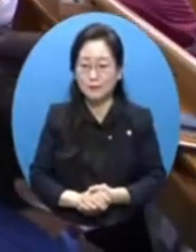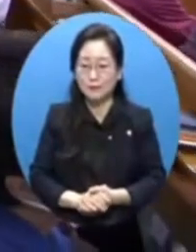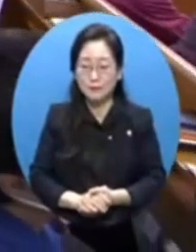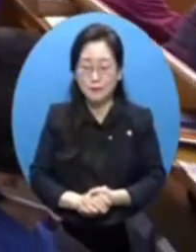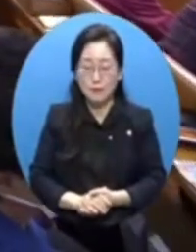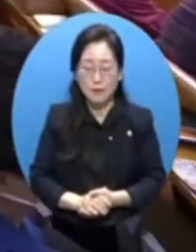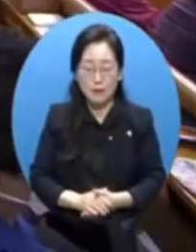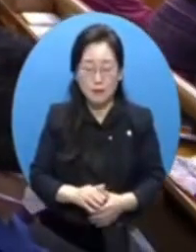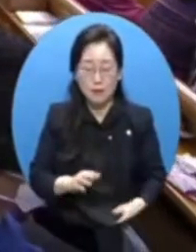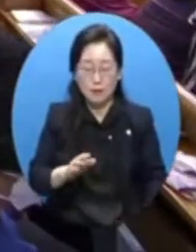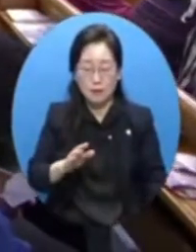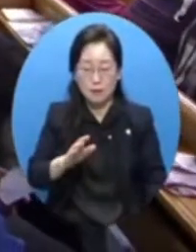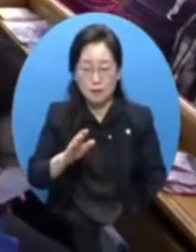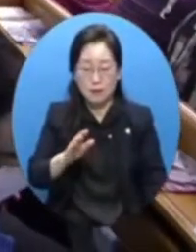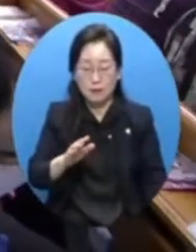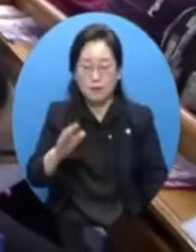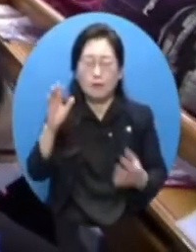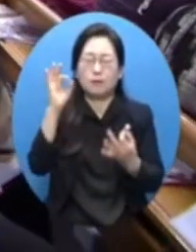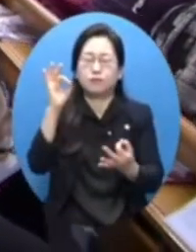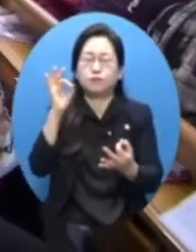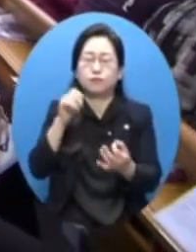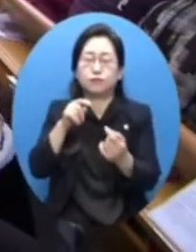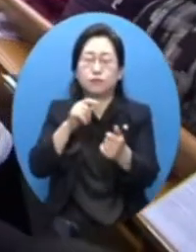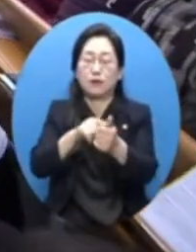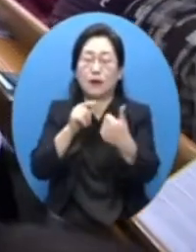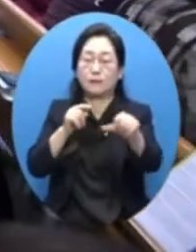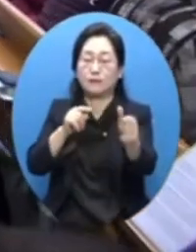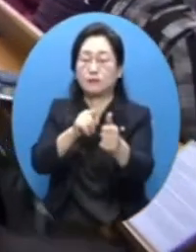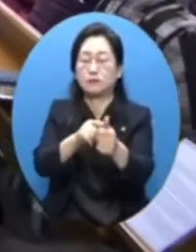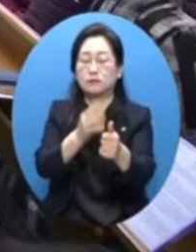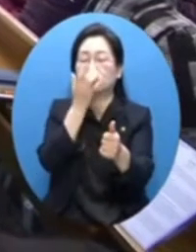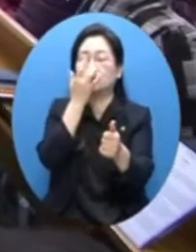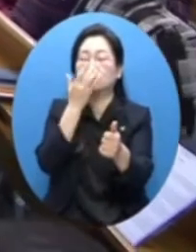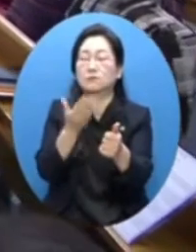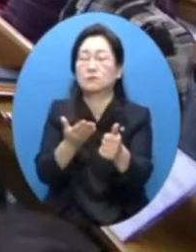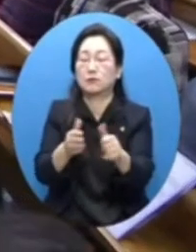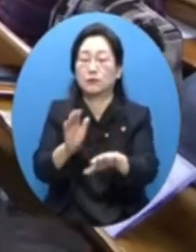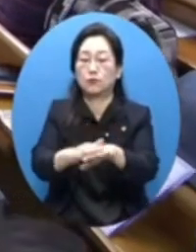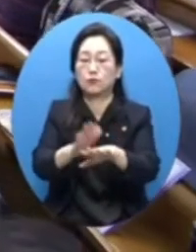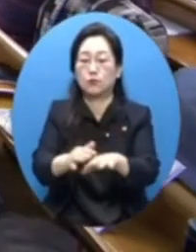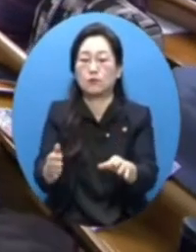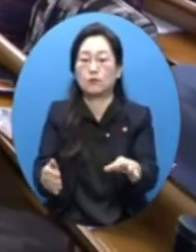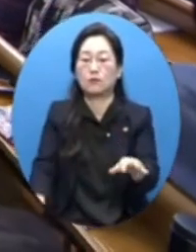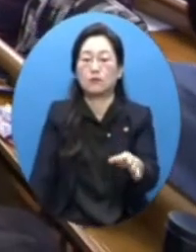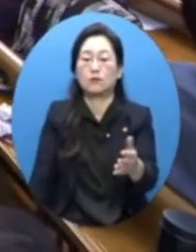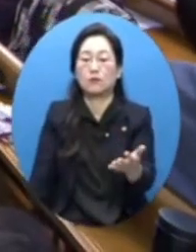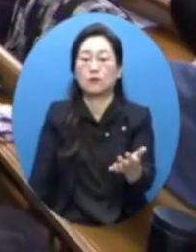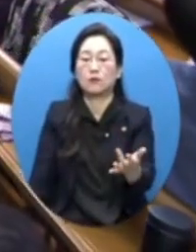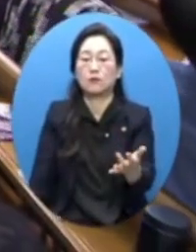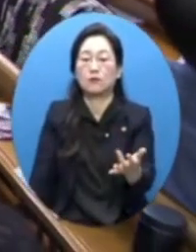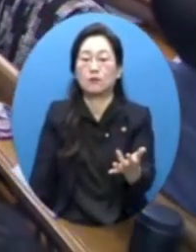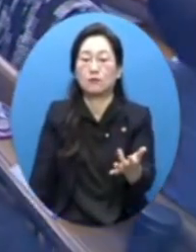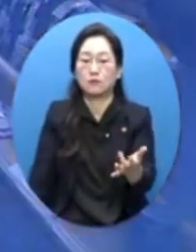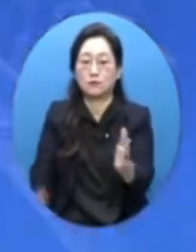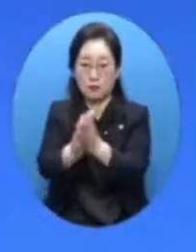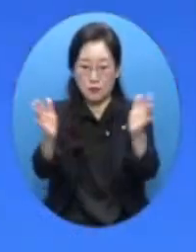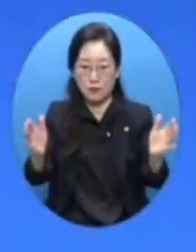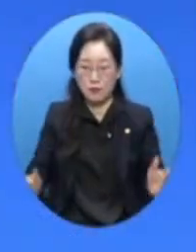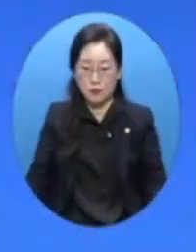전혀 미동치도 않고 있던 그 아들의 손이 조금 손가락이 갔다가 움직인